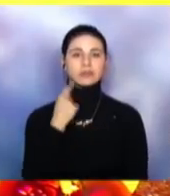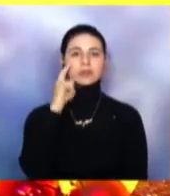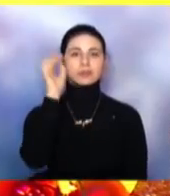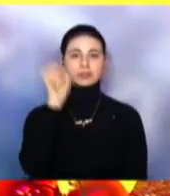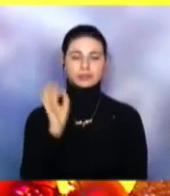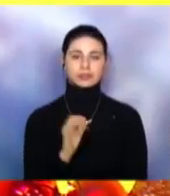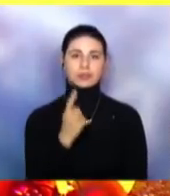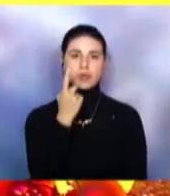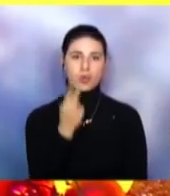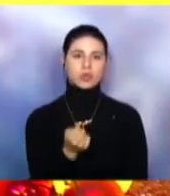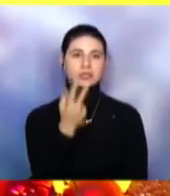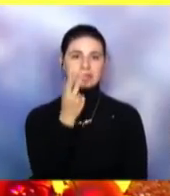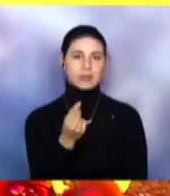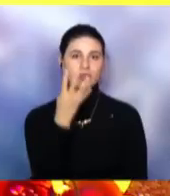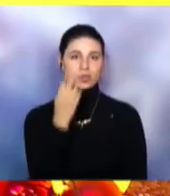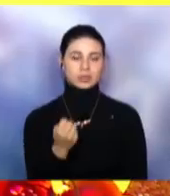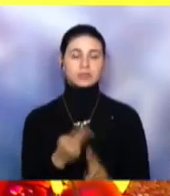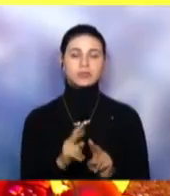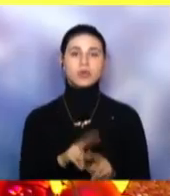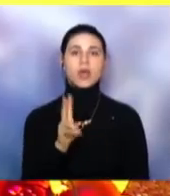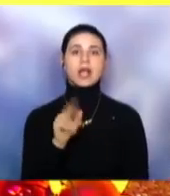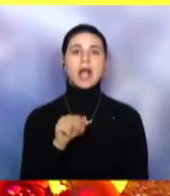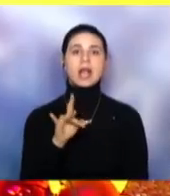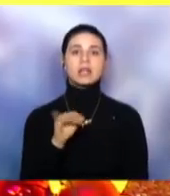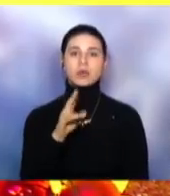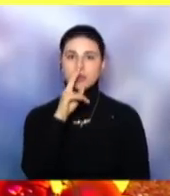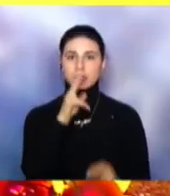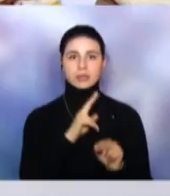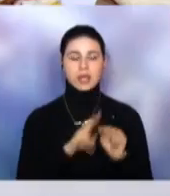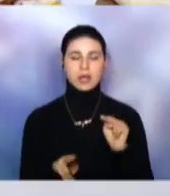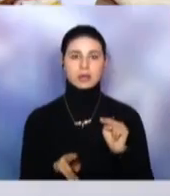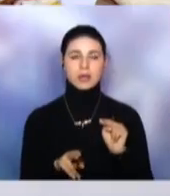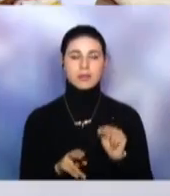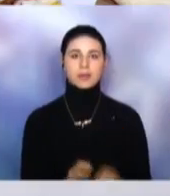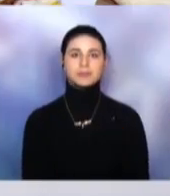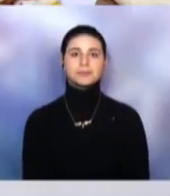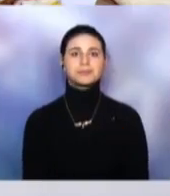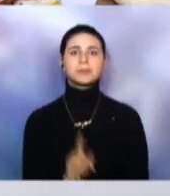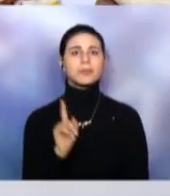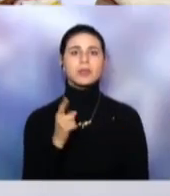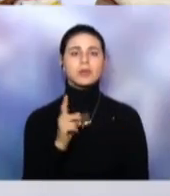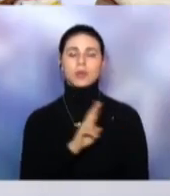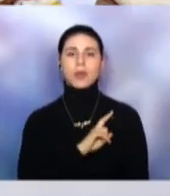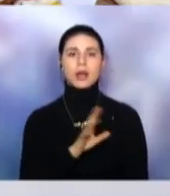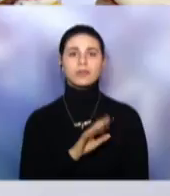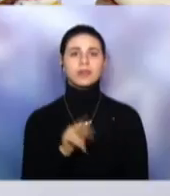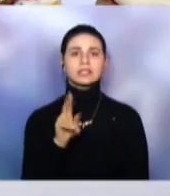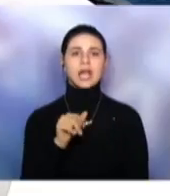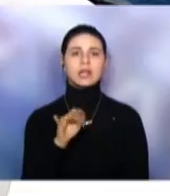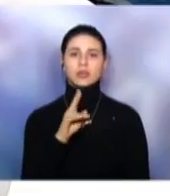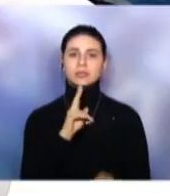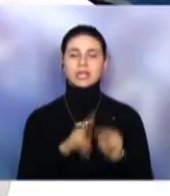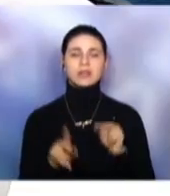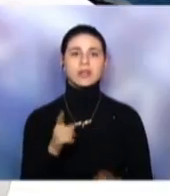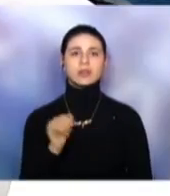დღის განმავლობაში შეიძლება გახდეს ორგანიზმიდან კალიუმის დაკარგვის მიზეზი. ბატონო კახა, რატომ არ გვიყვარს ჩვენ კალიუმის დაკარგვა და